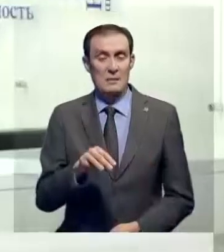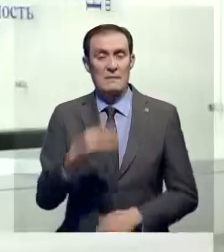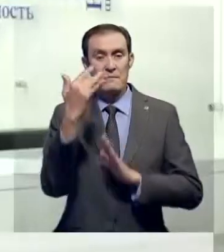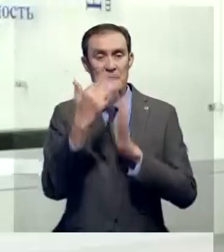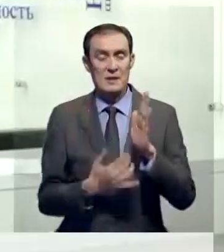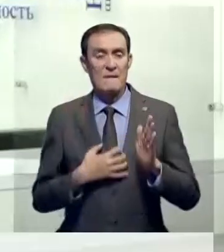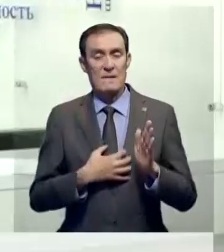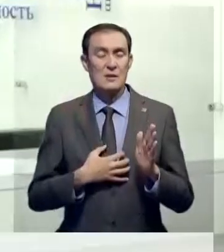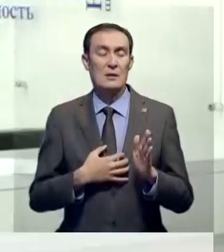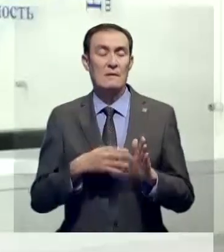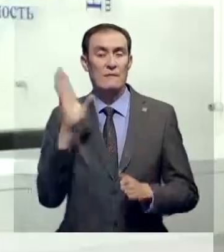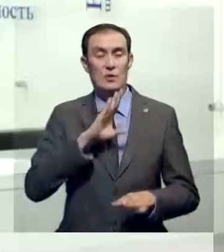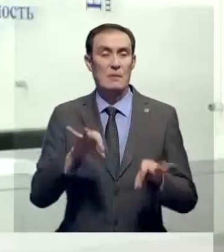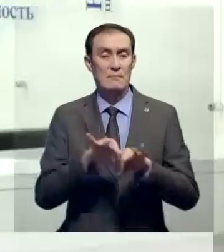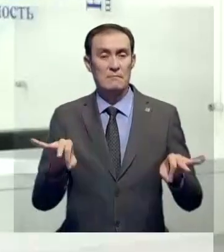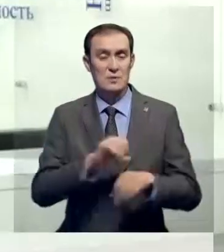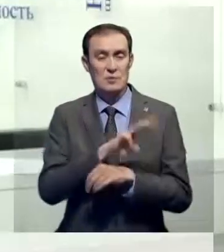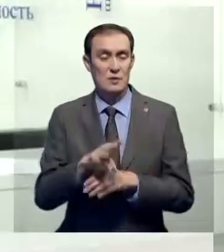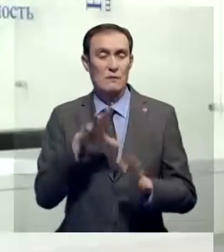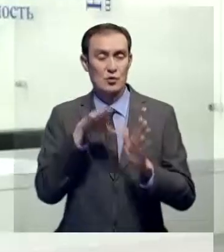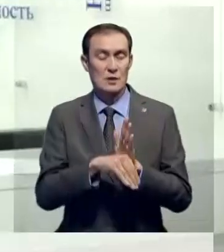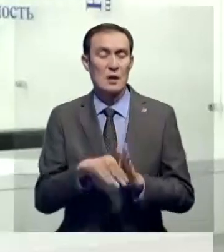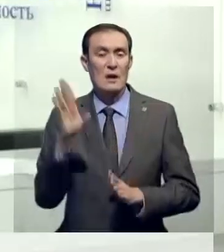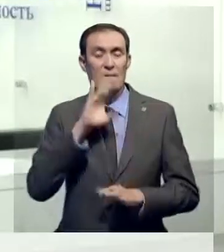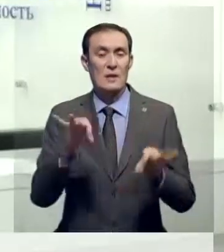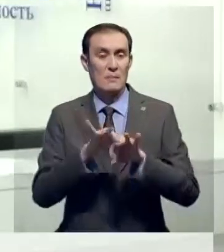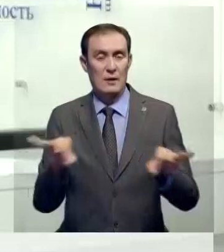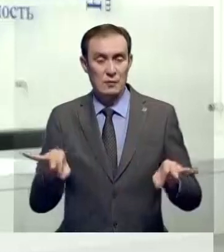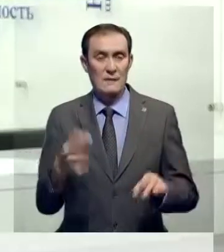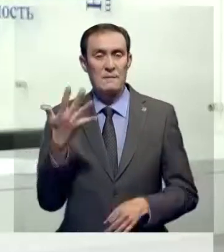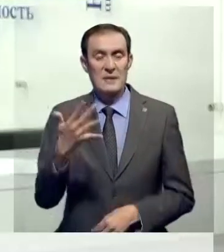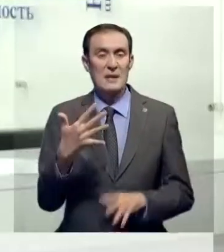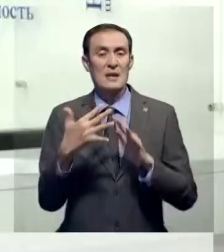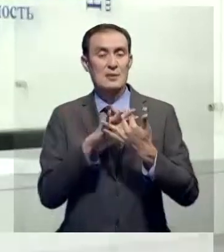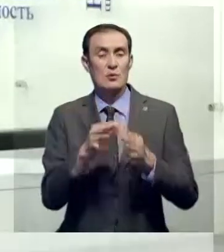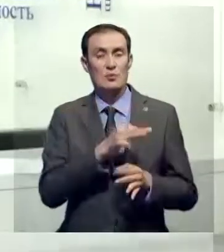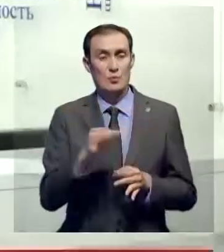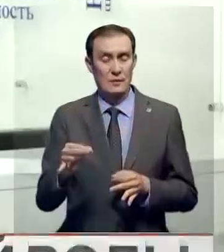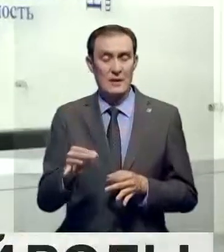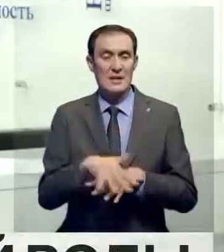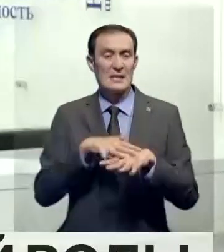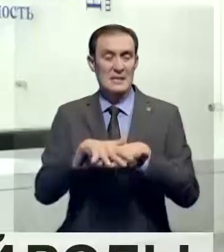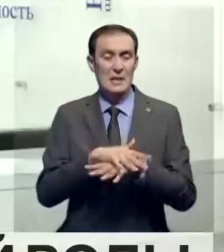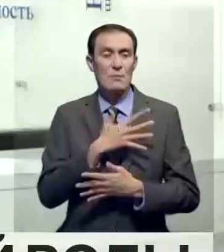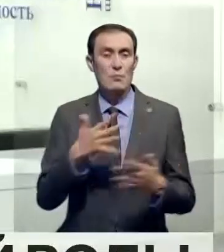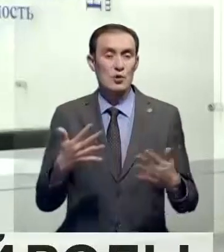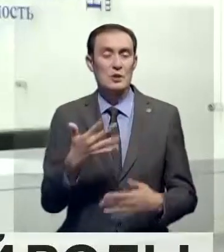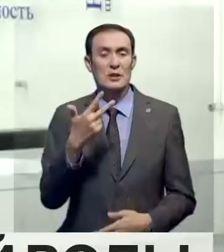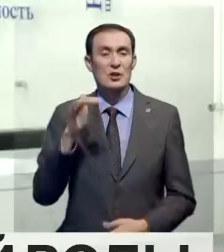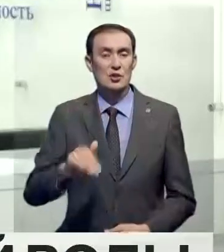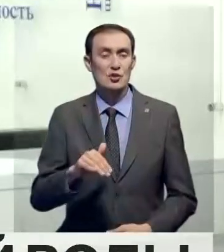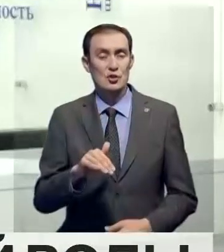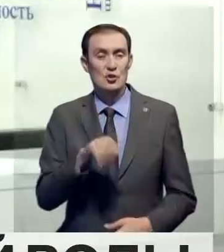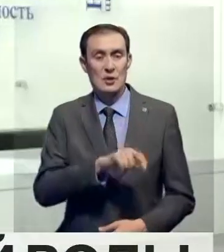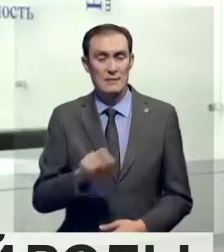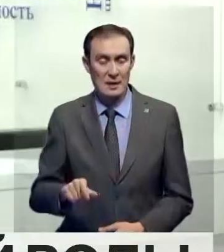особо важных локальных систем водоснабжения включены водопроводные сети в 5 населенных пунктах с численностью населения более чем 3000